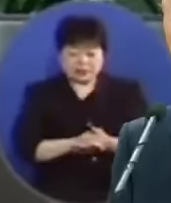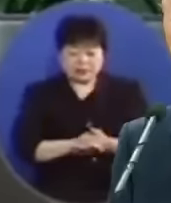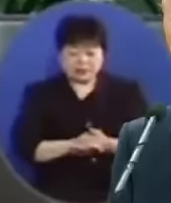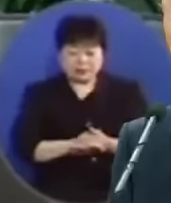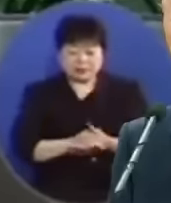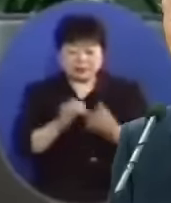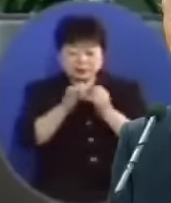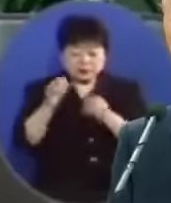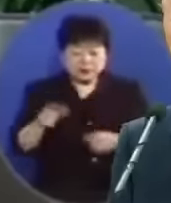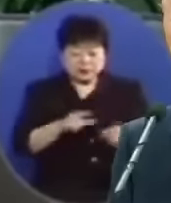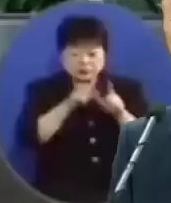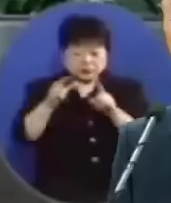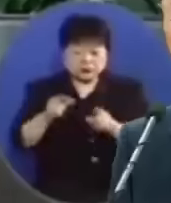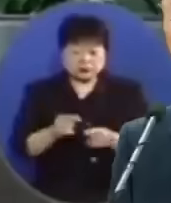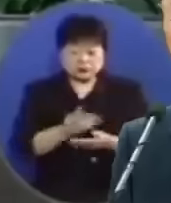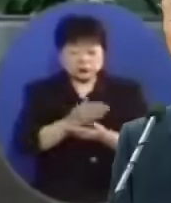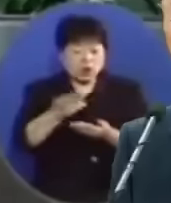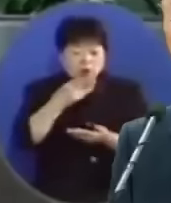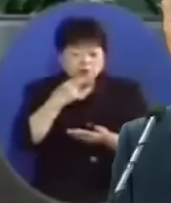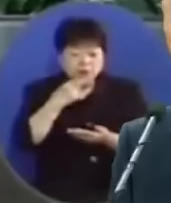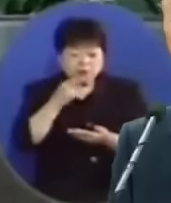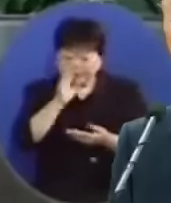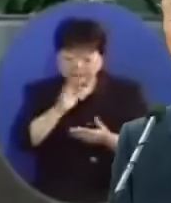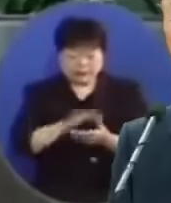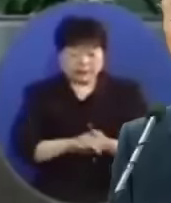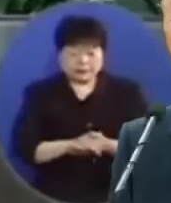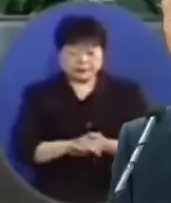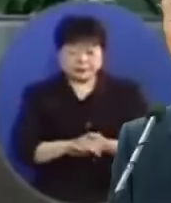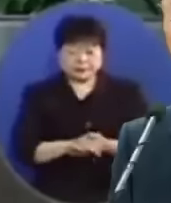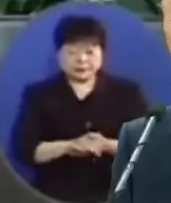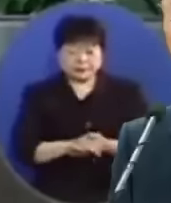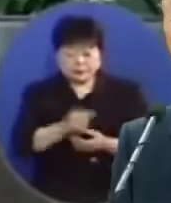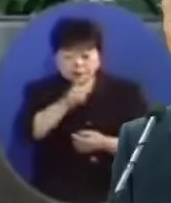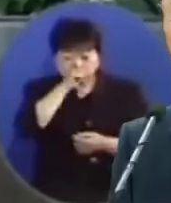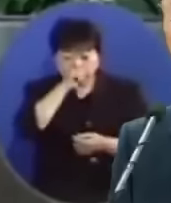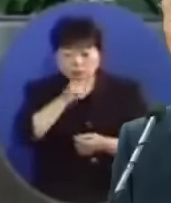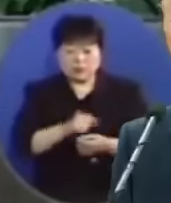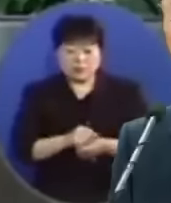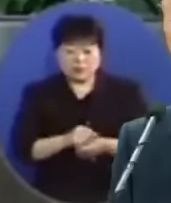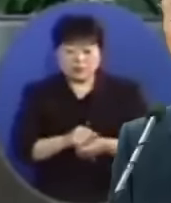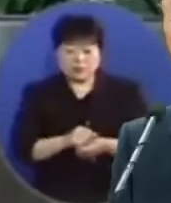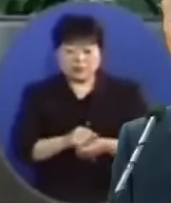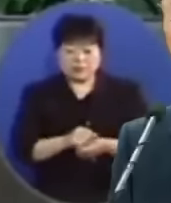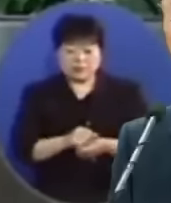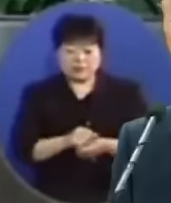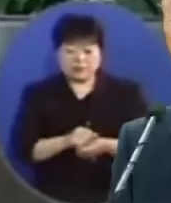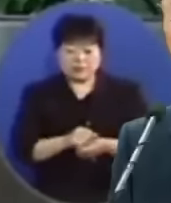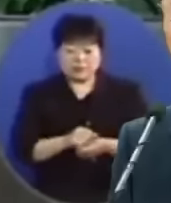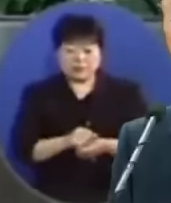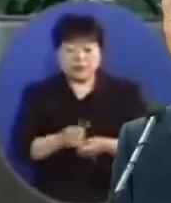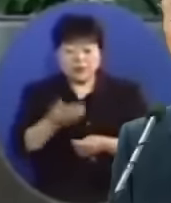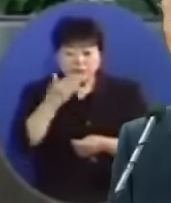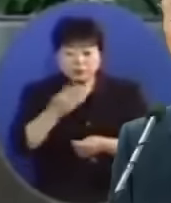인생을 분별하지 않고 무작정하게 살면 안 되는 것입니다. 아, 좋은 것은 음식은 다 좋다고 해서